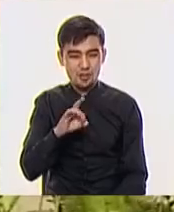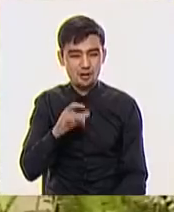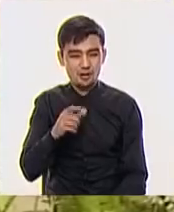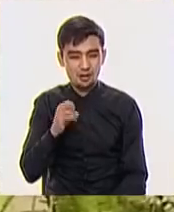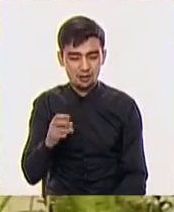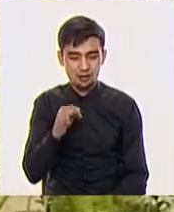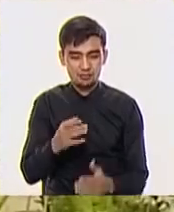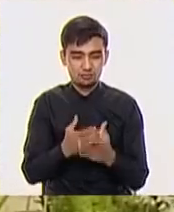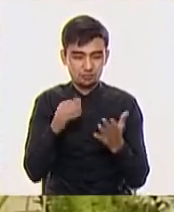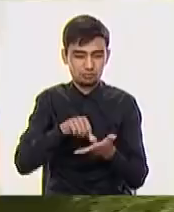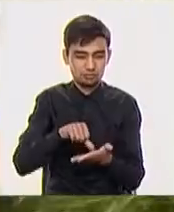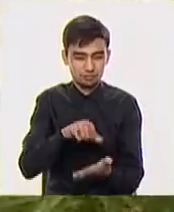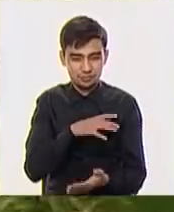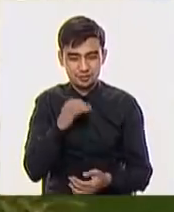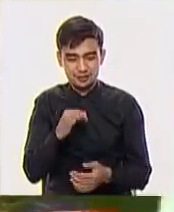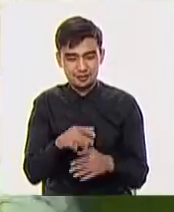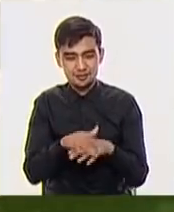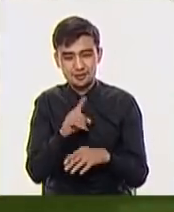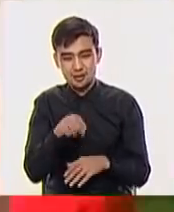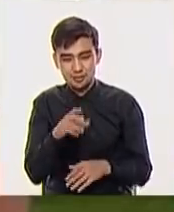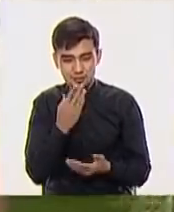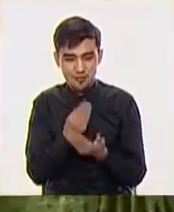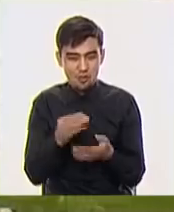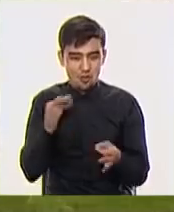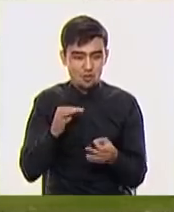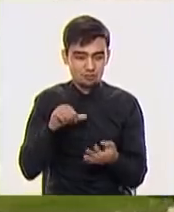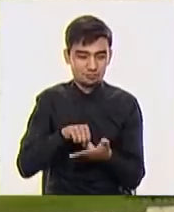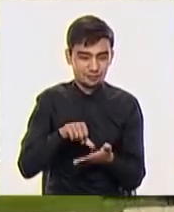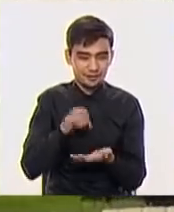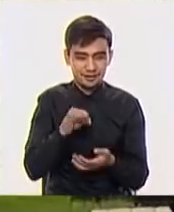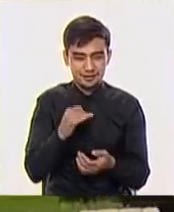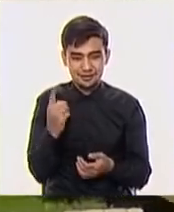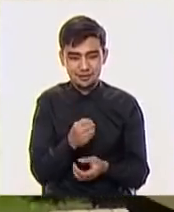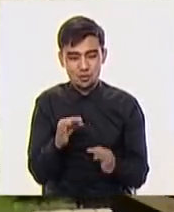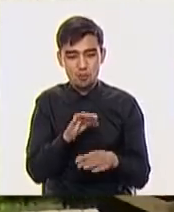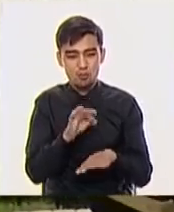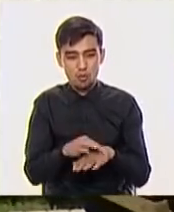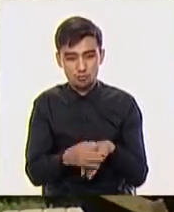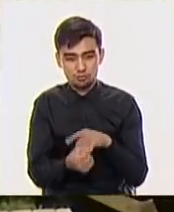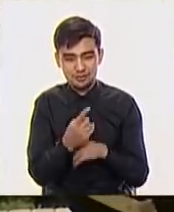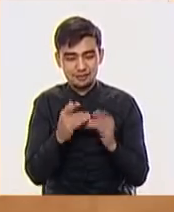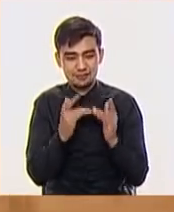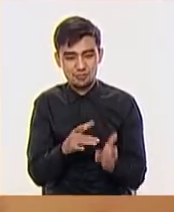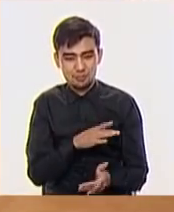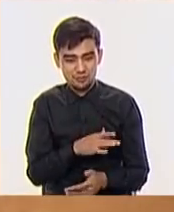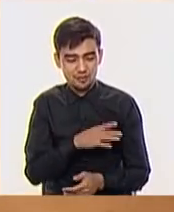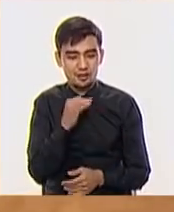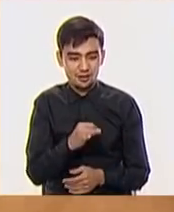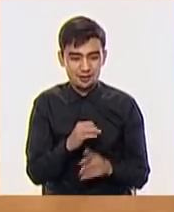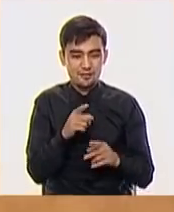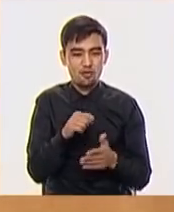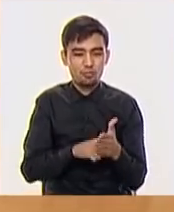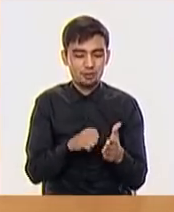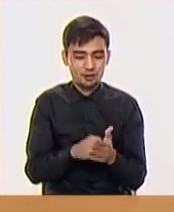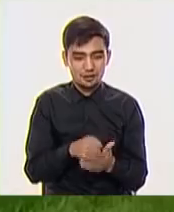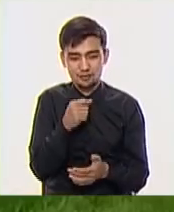үлкен сахнада, лық толы залда жеке кеш өткізген соң бір апта ауырып, төсек тартып қалады екен. Оның